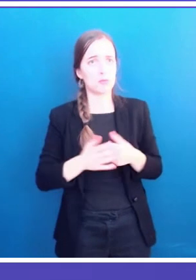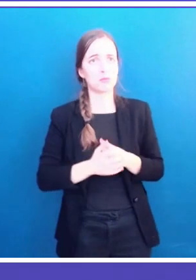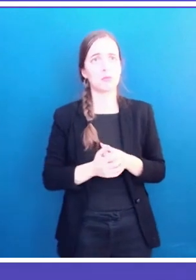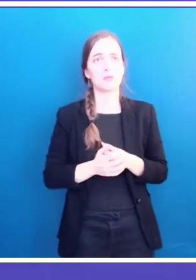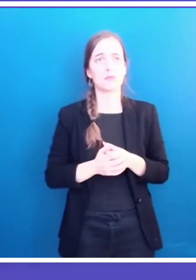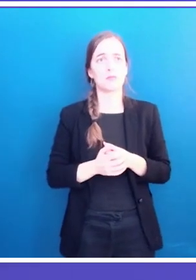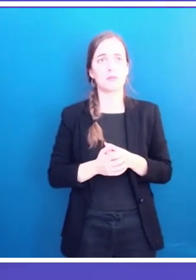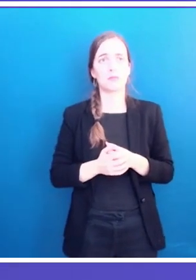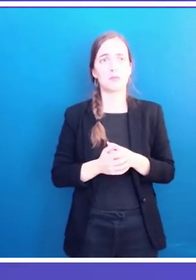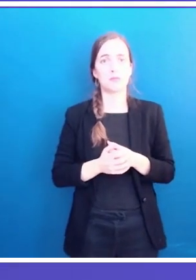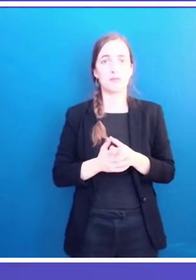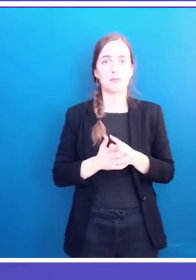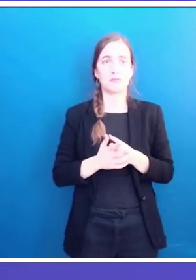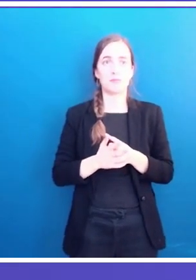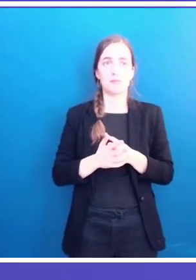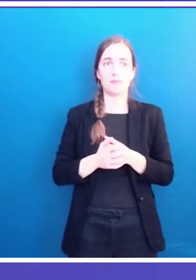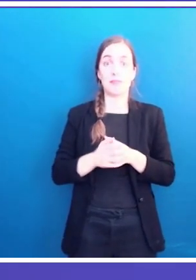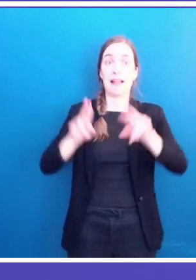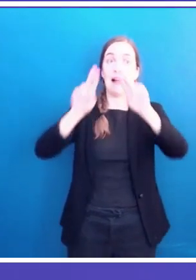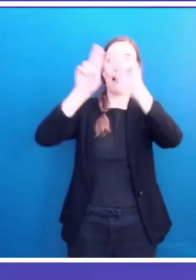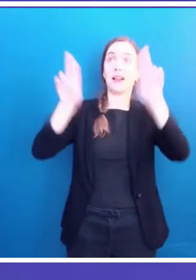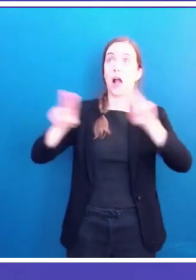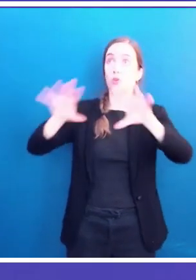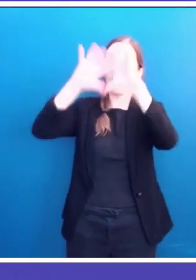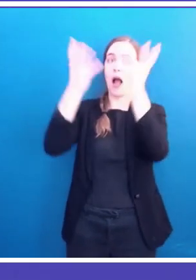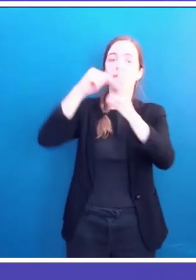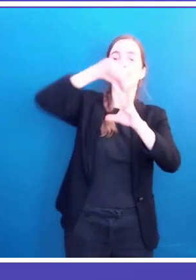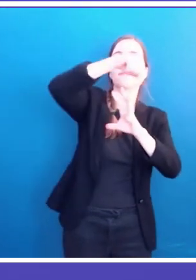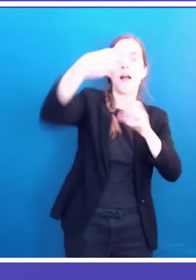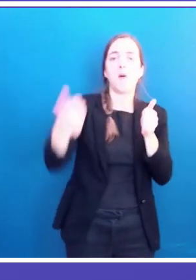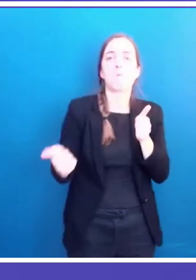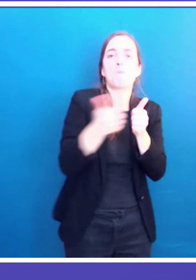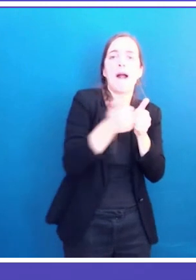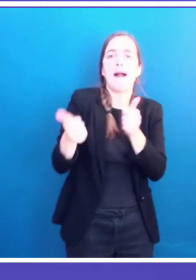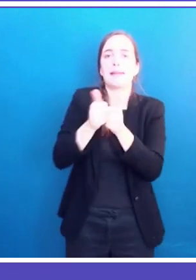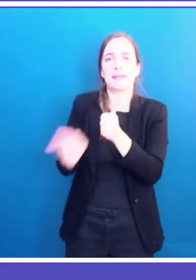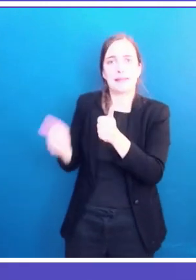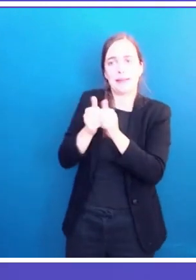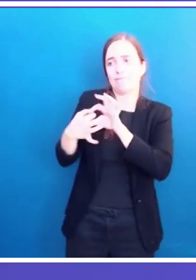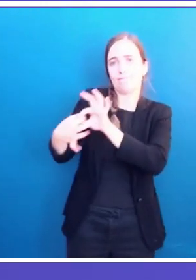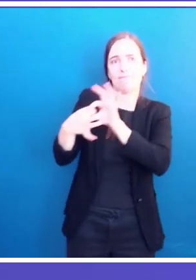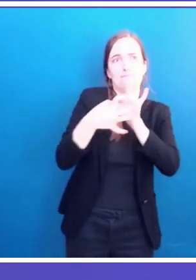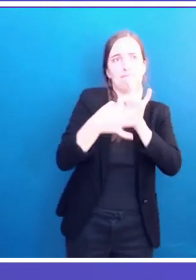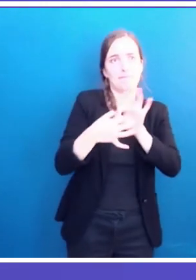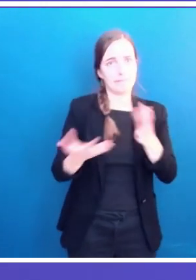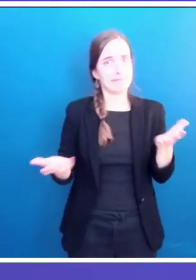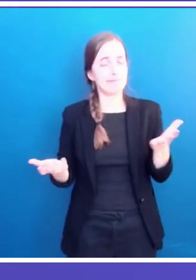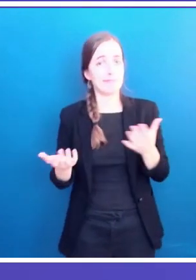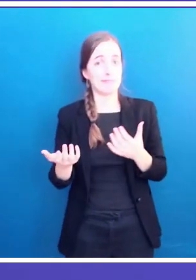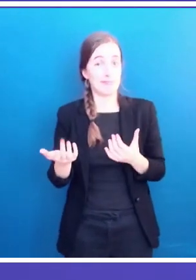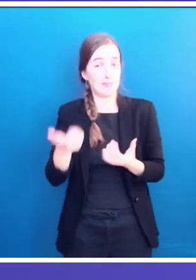الدولية والتعاون عبر للحدود. لأننا نعرف بأنه في معظم الحالات